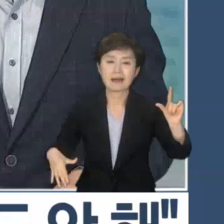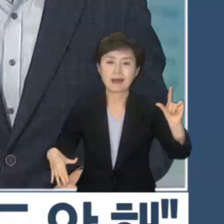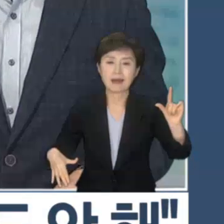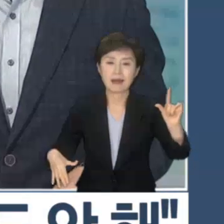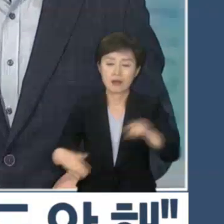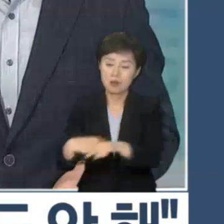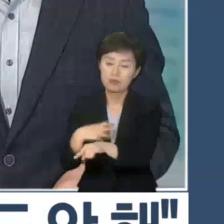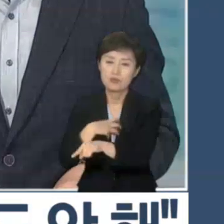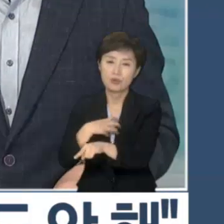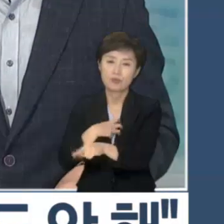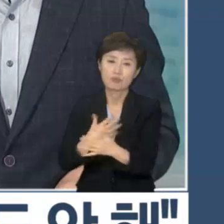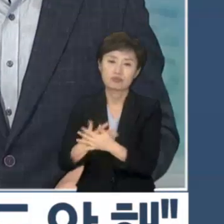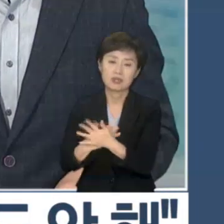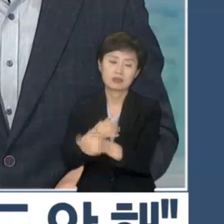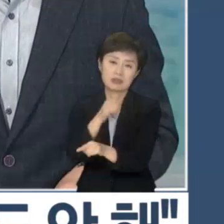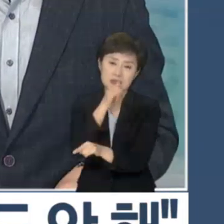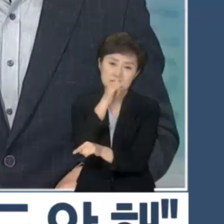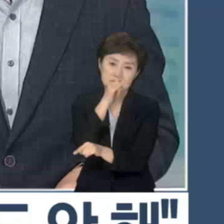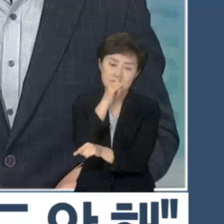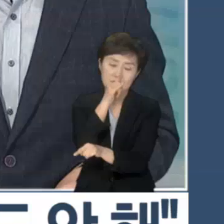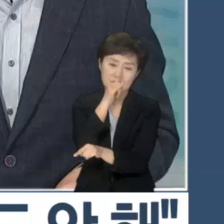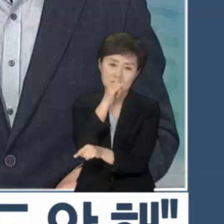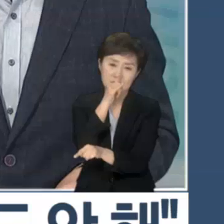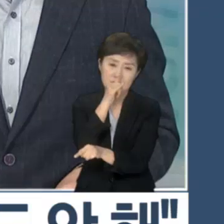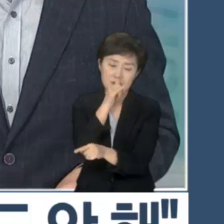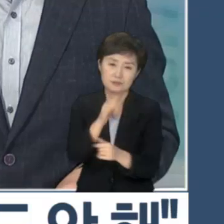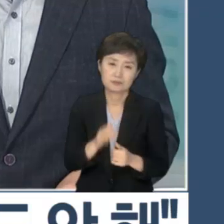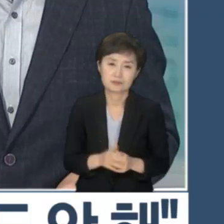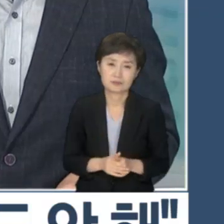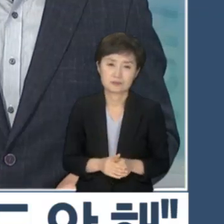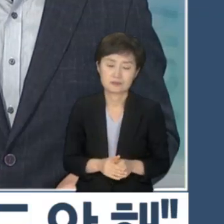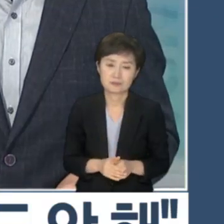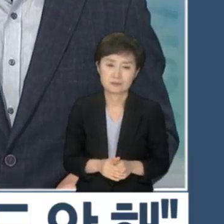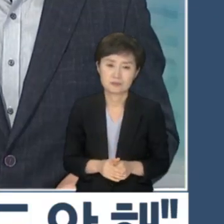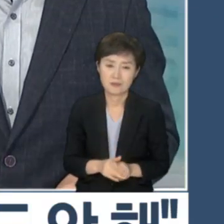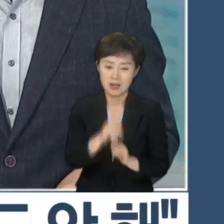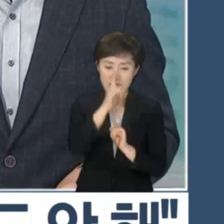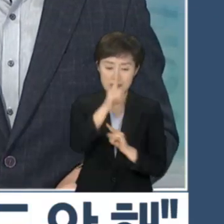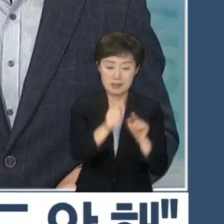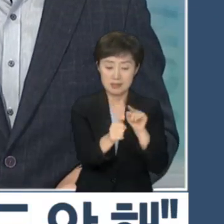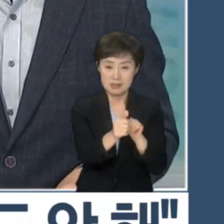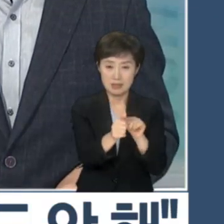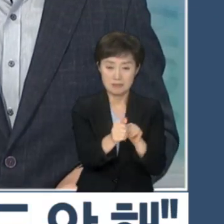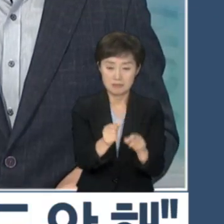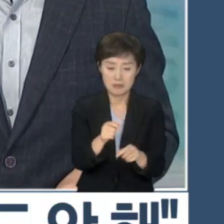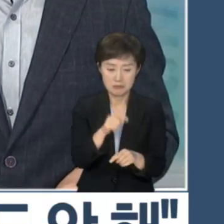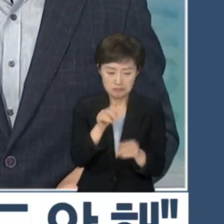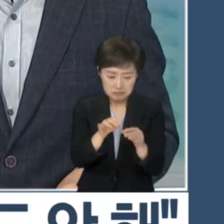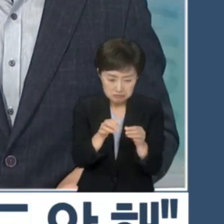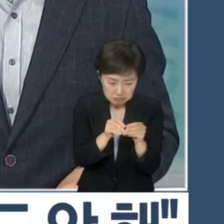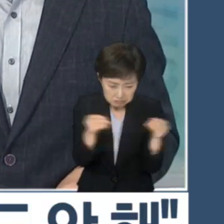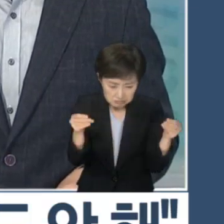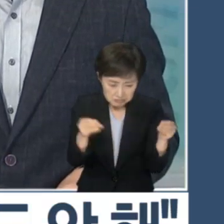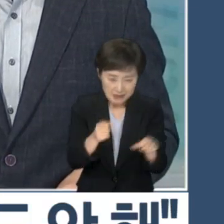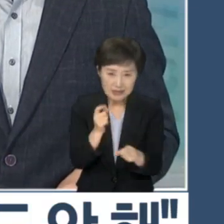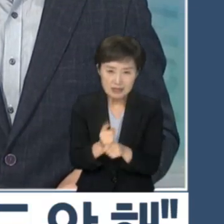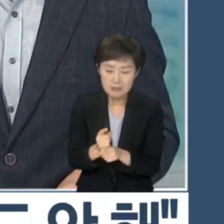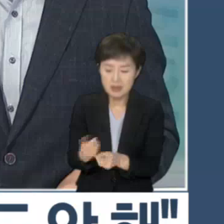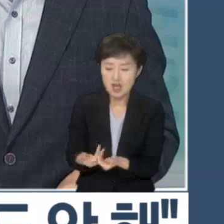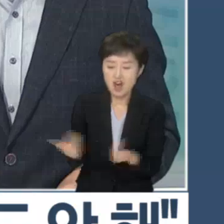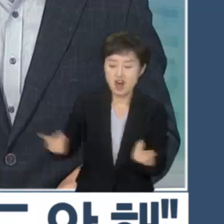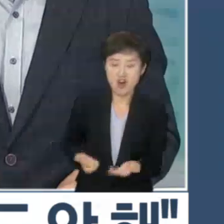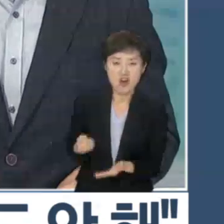불안감이나 뭐 이런 것들 때문에 걱정을 좀 더 하실 텐데 저는 이준석 대표는 이미 헤어질 결심을 굳히고